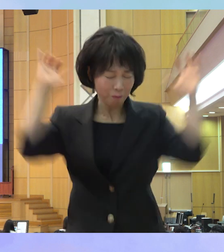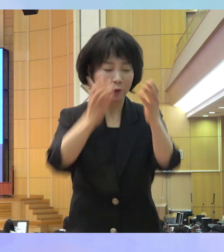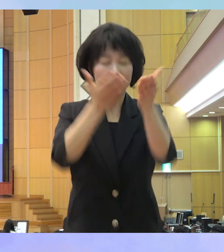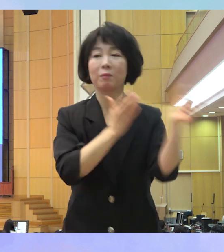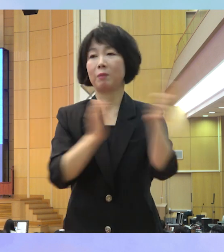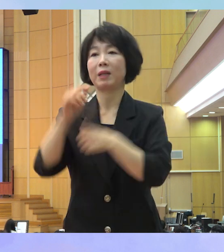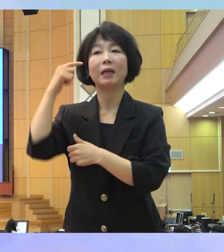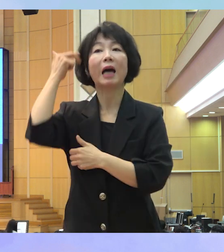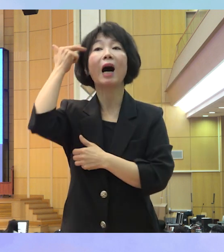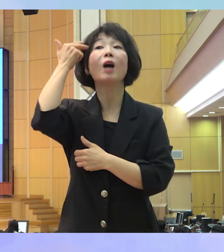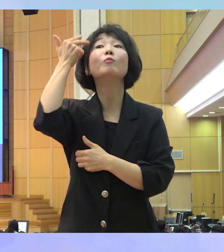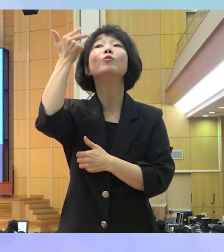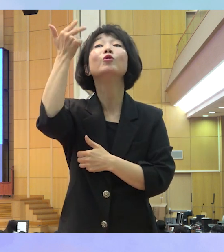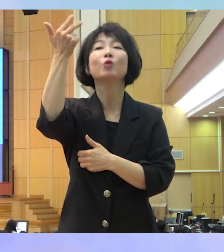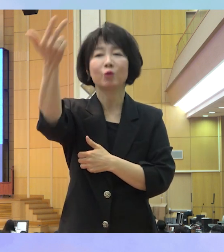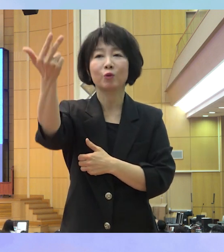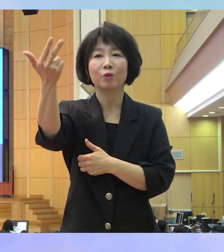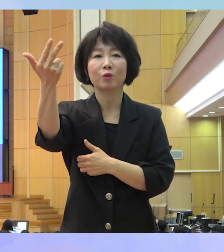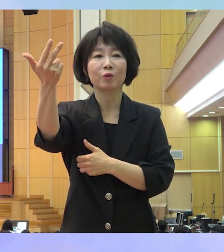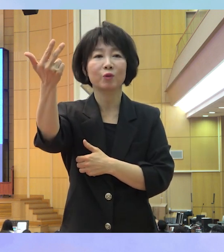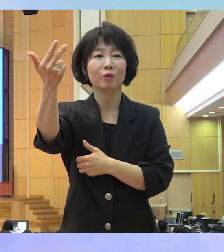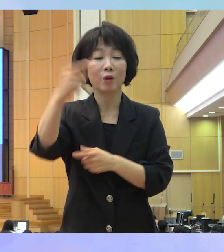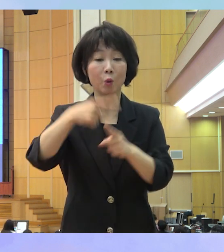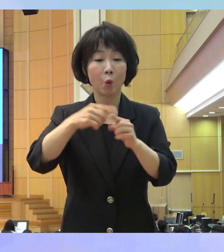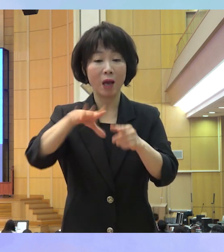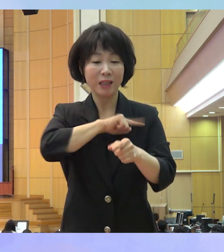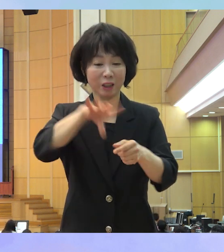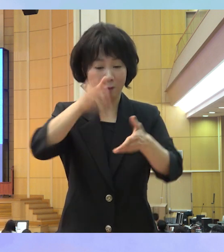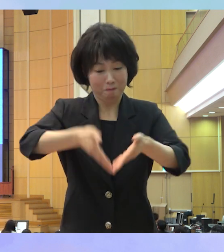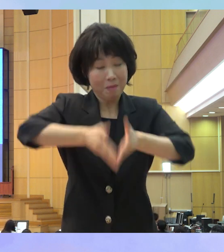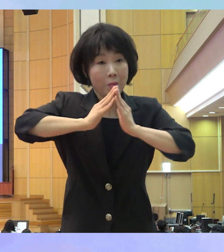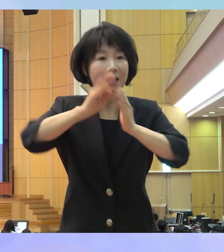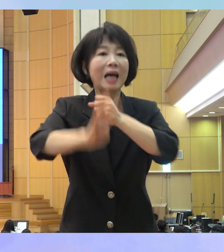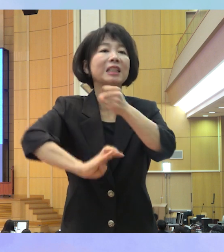11시에 우리 본당에서 예배를 드릴 거고요. 다음 주는 또 특별하게